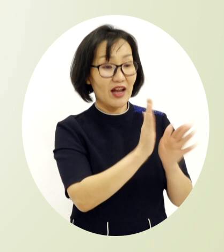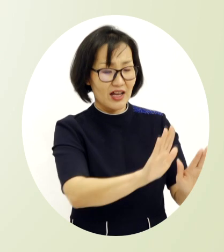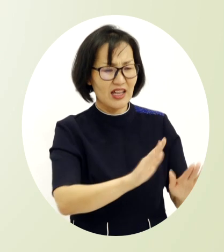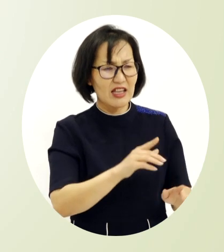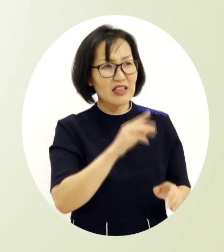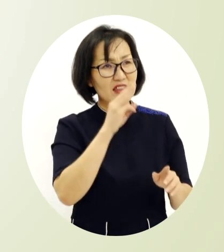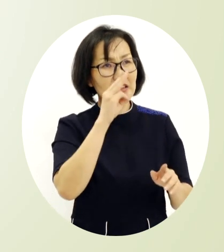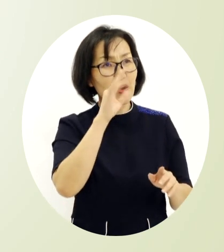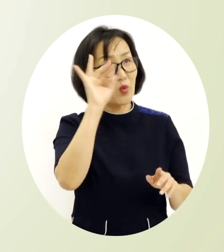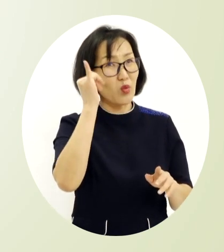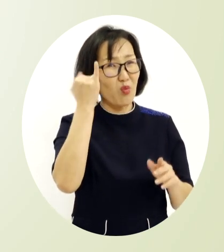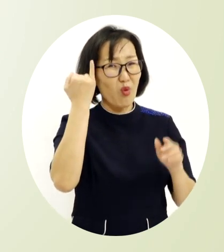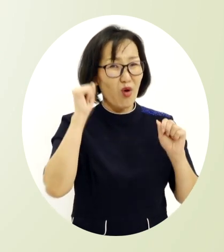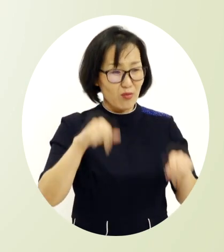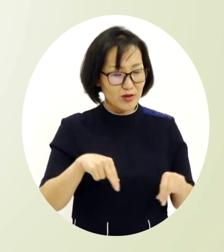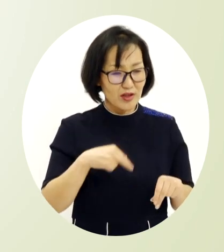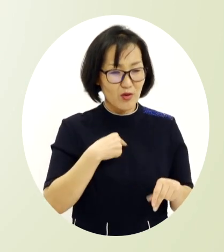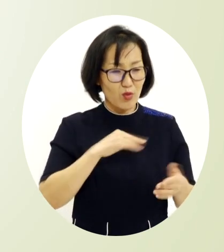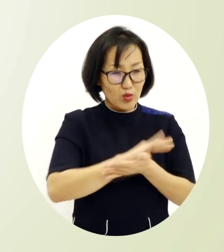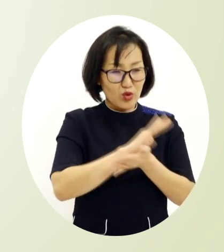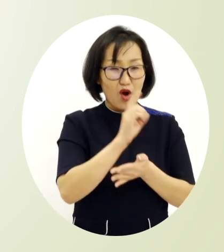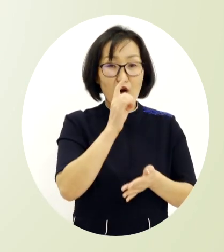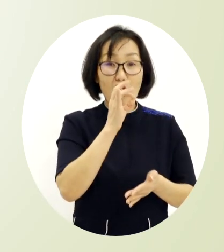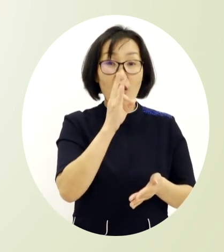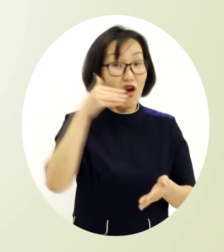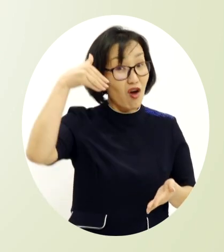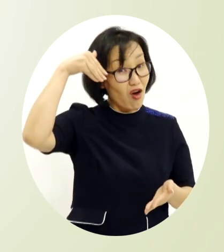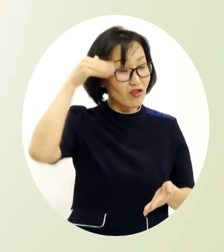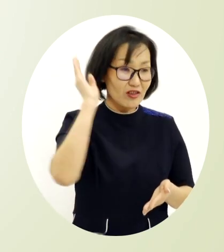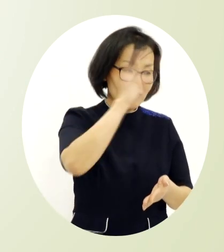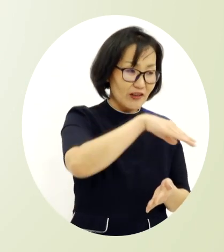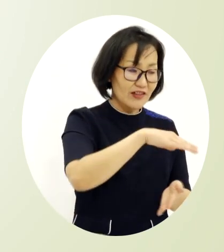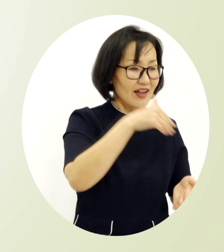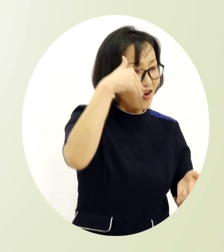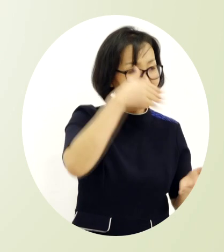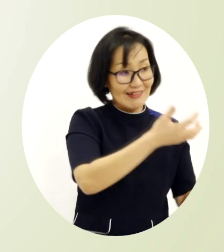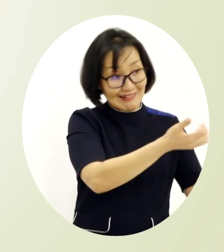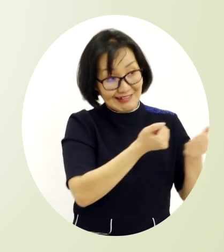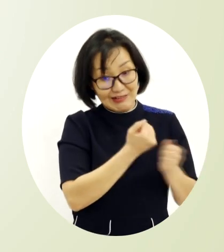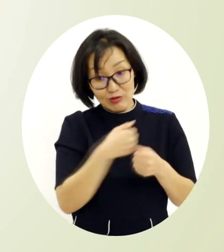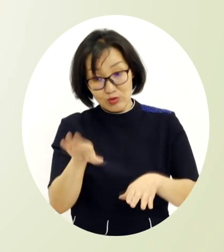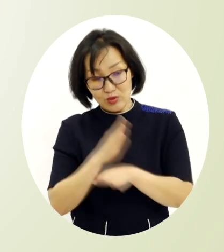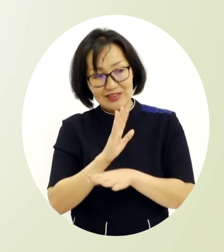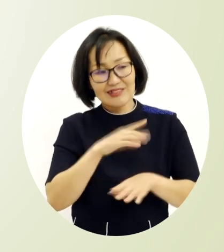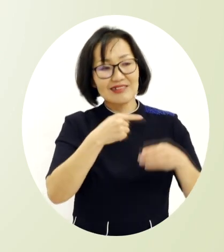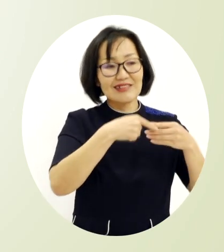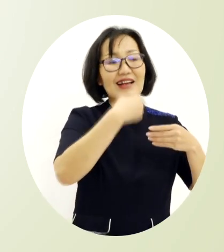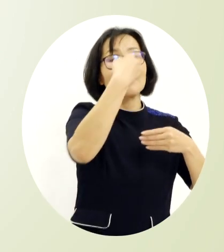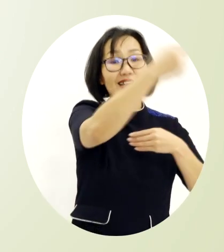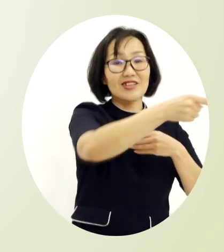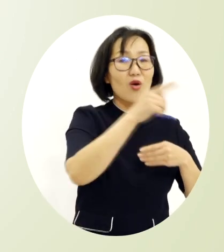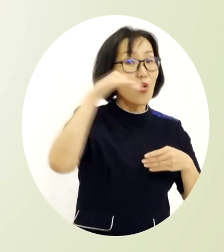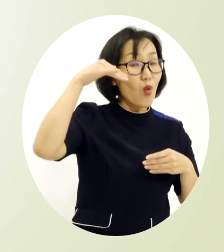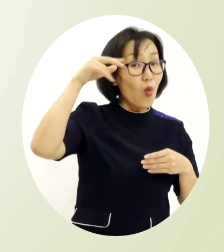айгуутхин. Ээж нь бушуухан яваад хоньо нааш нь эргүүлчгээд цаашаа хідэн үхэртээ очиод ирээ. Үхэр маань аль